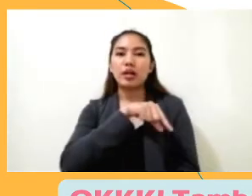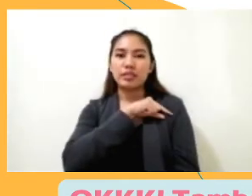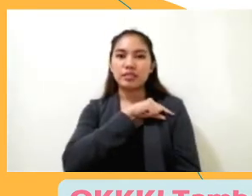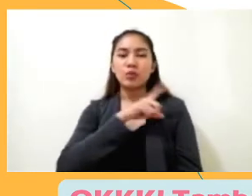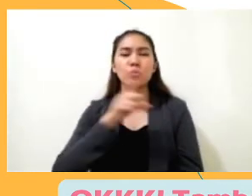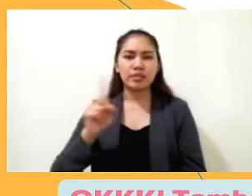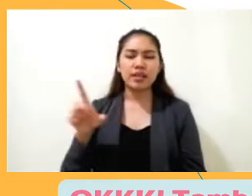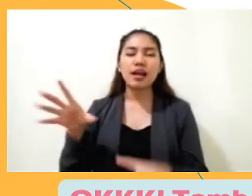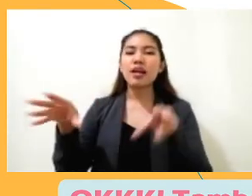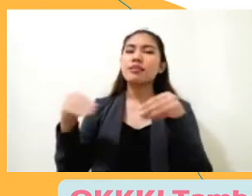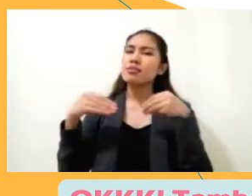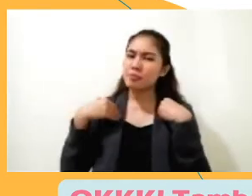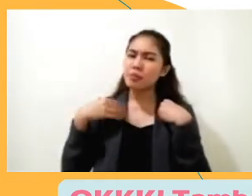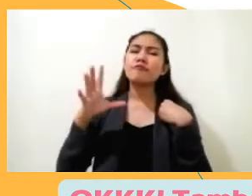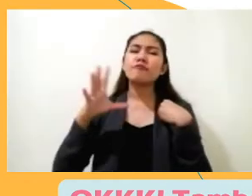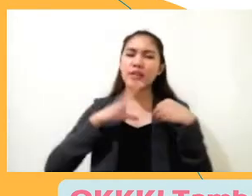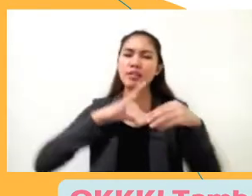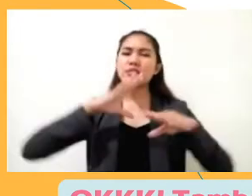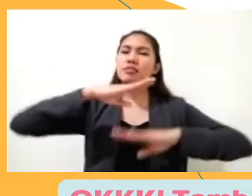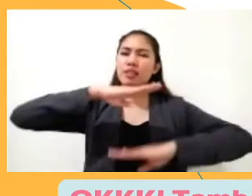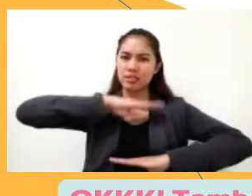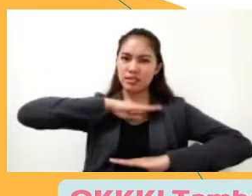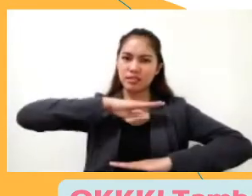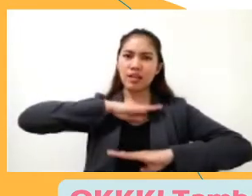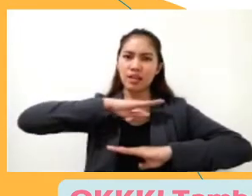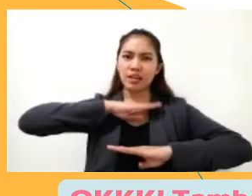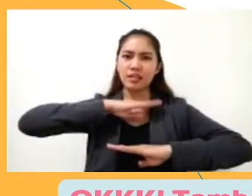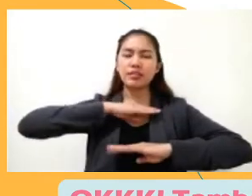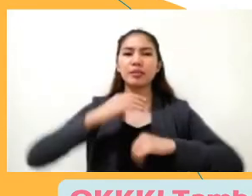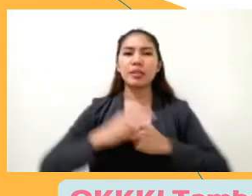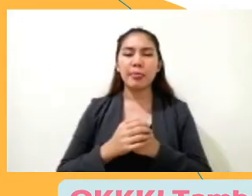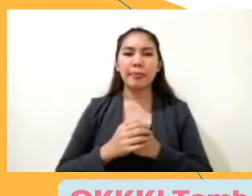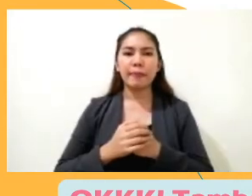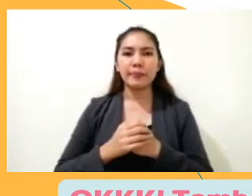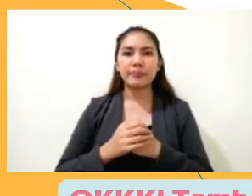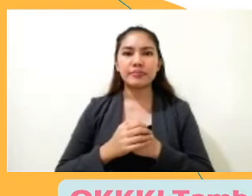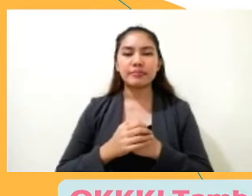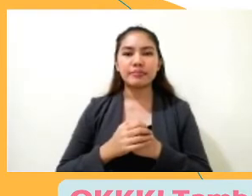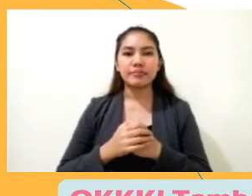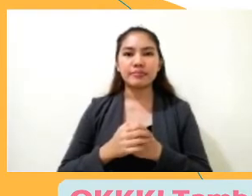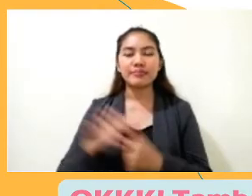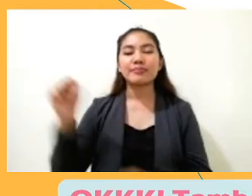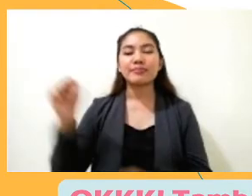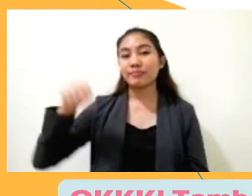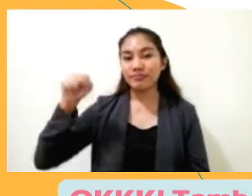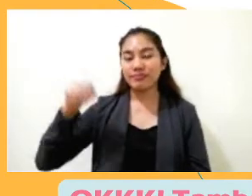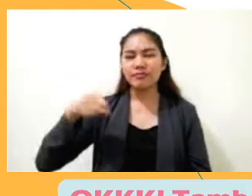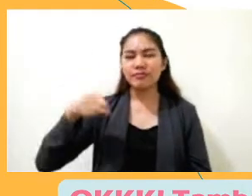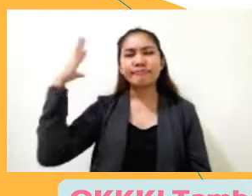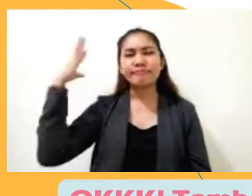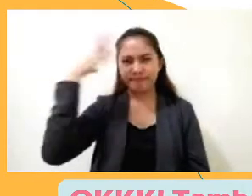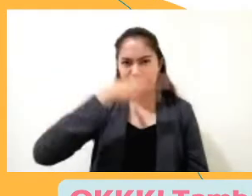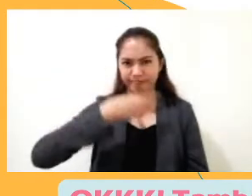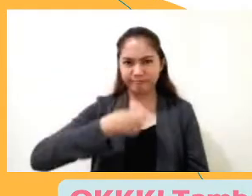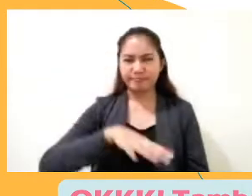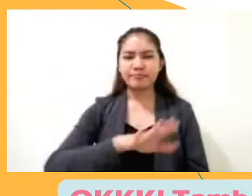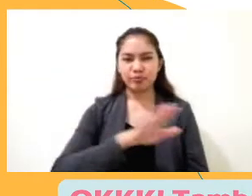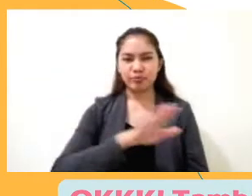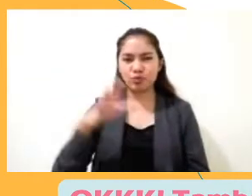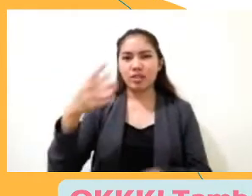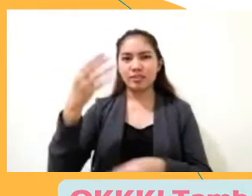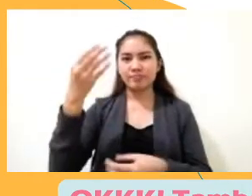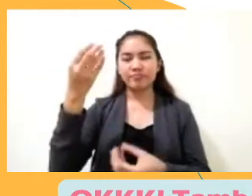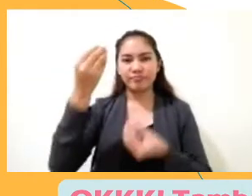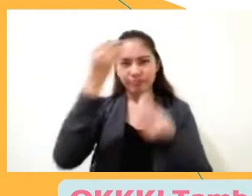acceptance, contentment, ayan. Yan, ang ganda po ng mga sharing nila, Ate Kare,